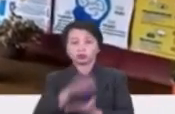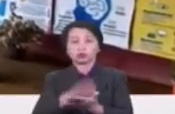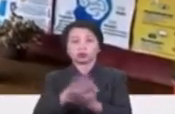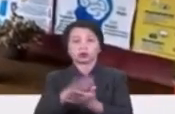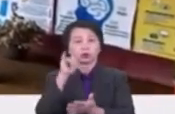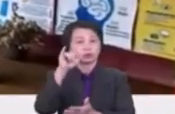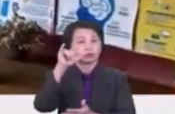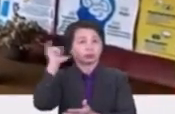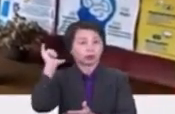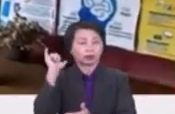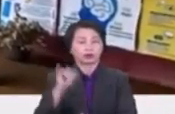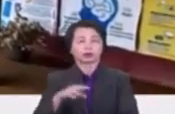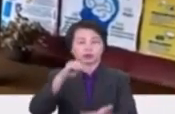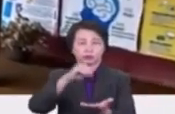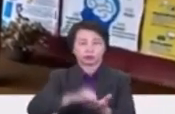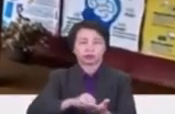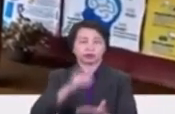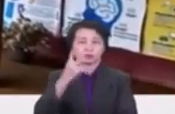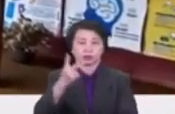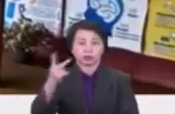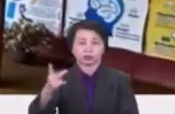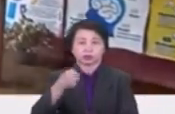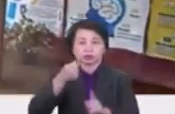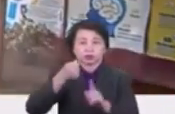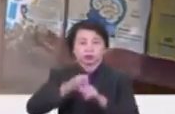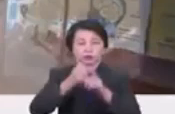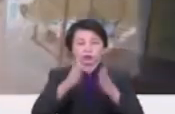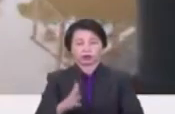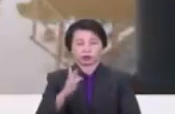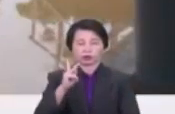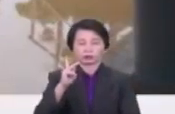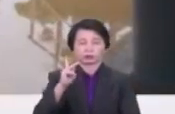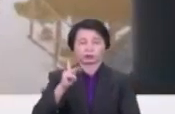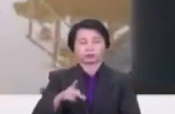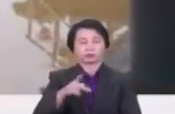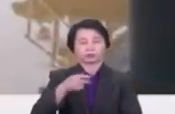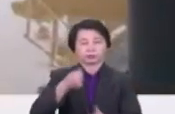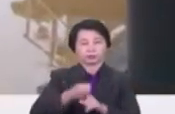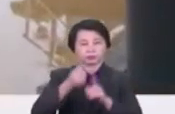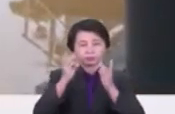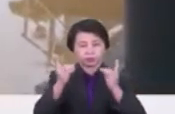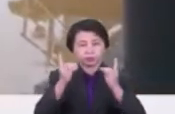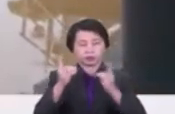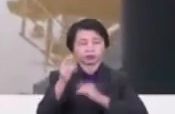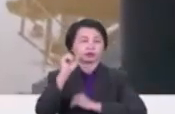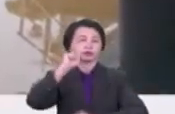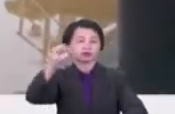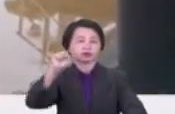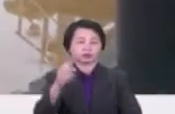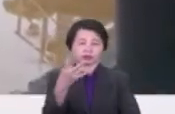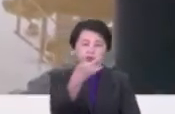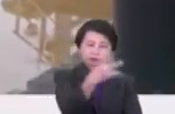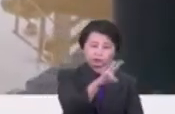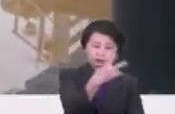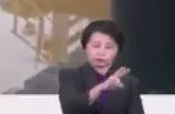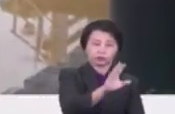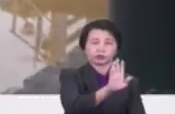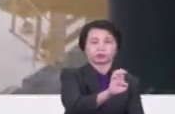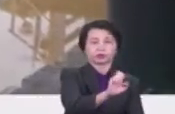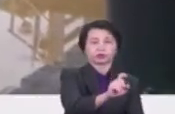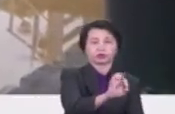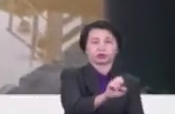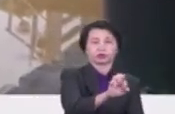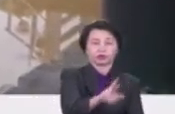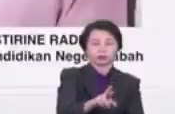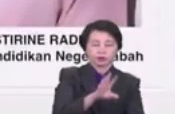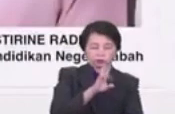Dalam satu kenyataan di Ibu Negeri, Pengarah Pendidikan Negeri Sabah, Dato' Dr. Misrin Radin berkata, 17 di daerah Beaufort dan 7